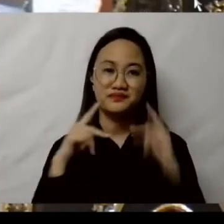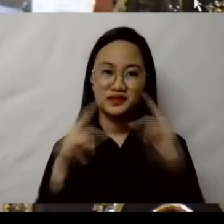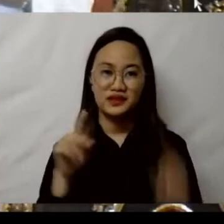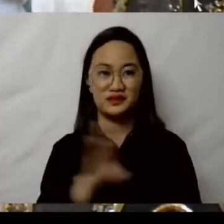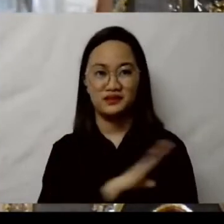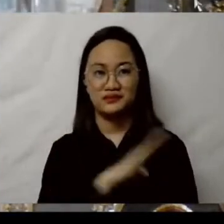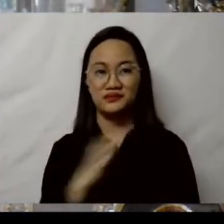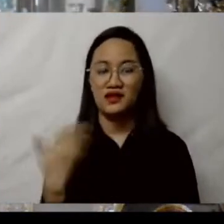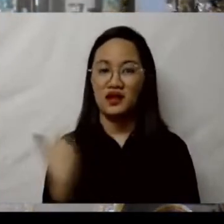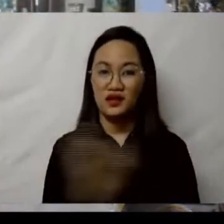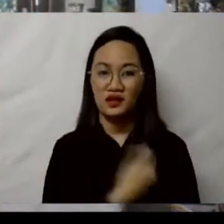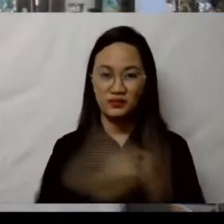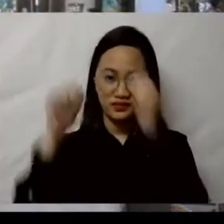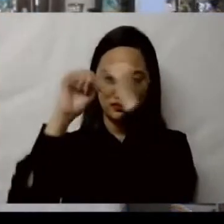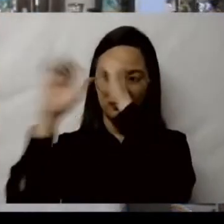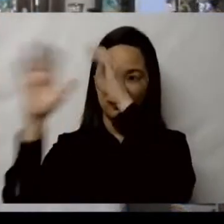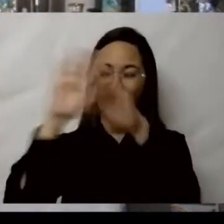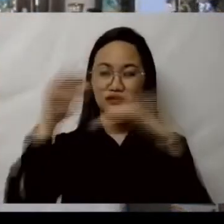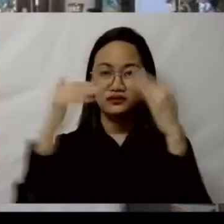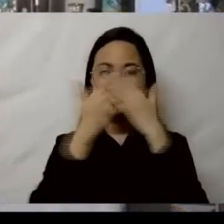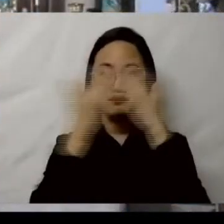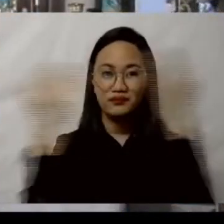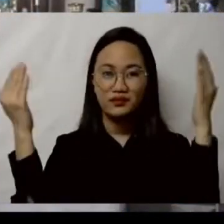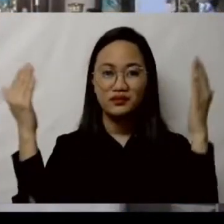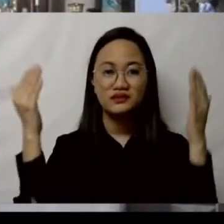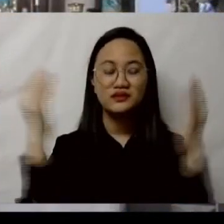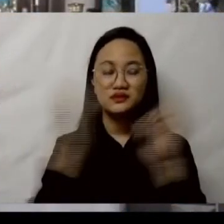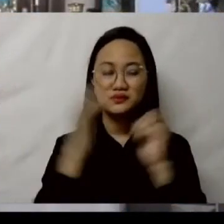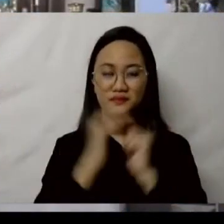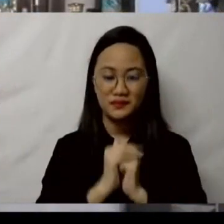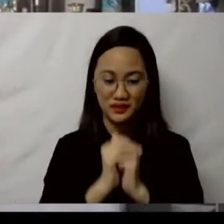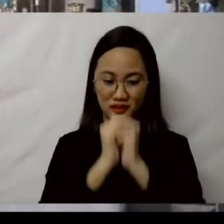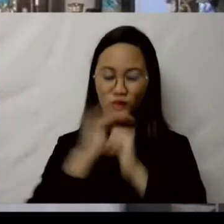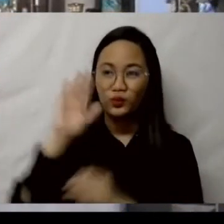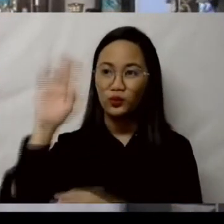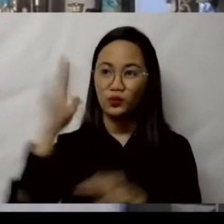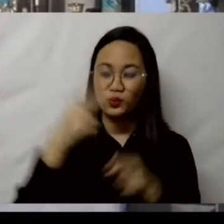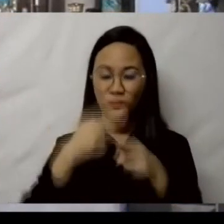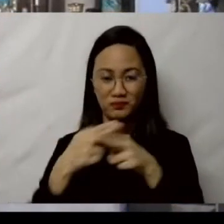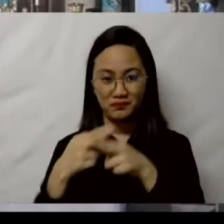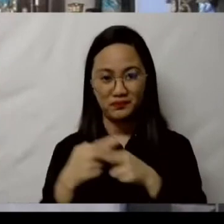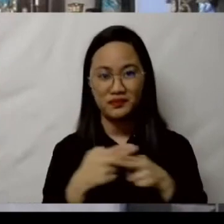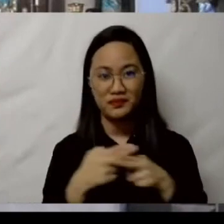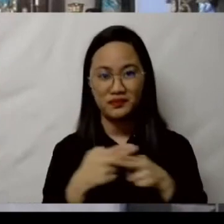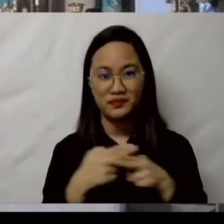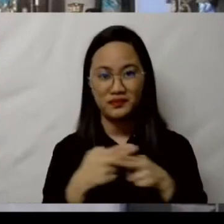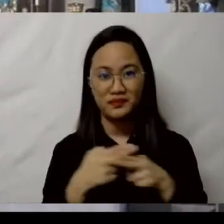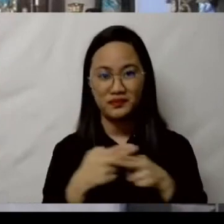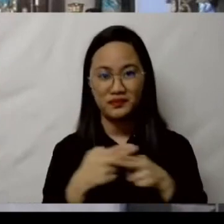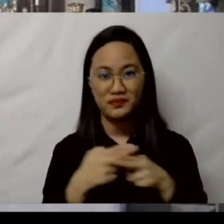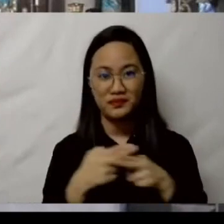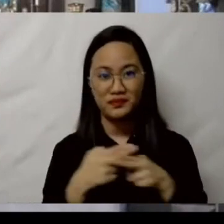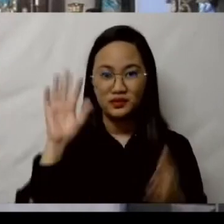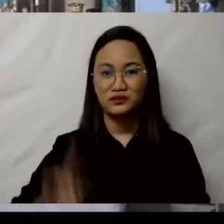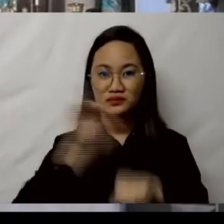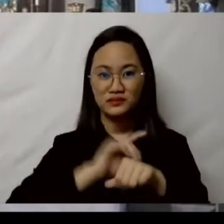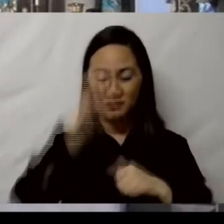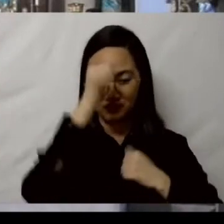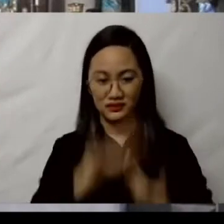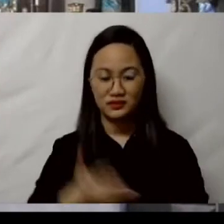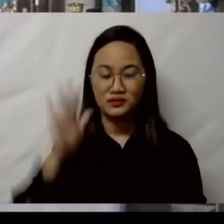namin, sumasalangit ka, sambahin ang ngalan mo, mapasa amin ang kaharian mo, sundin ang loob